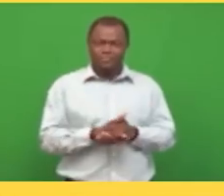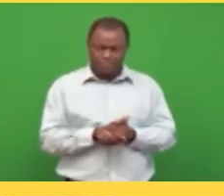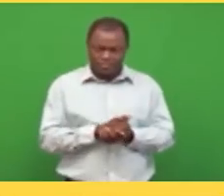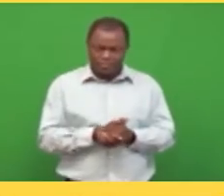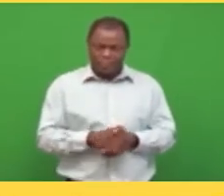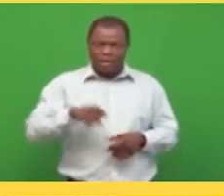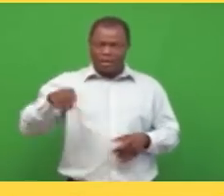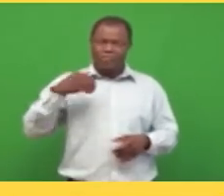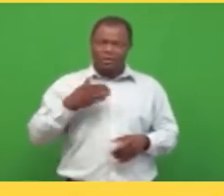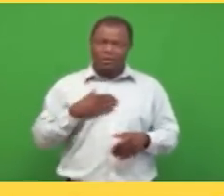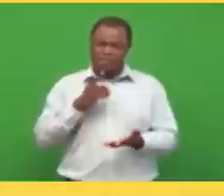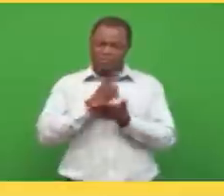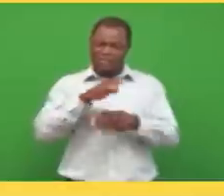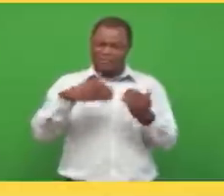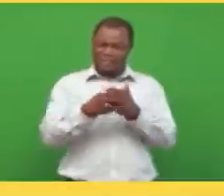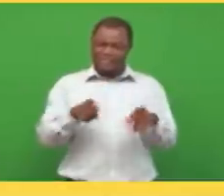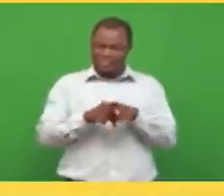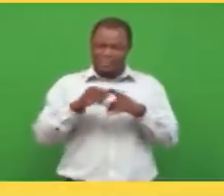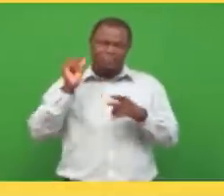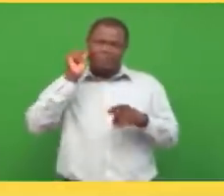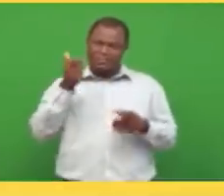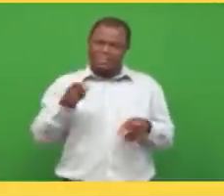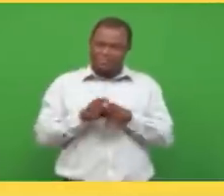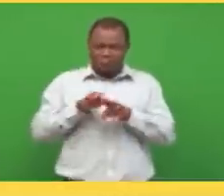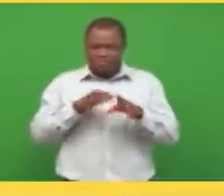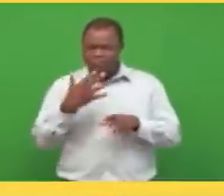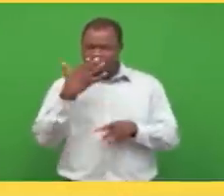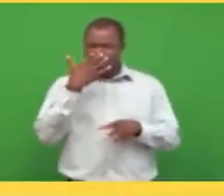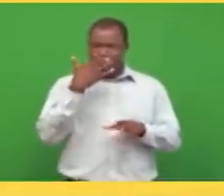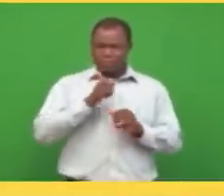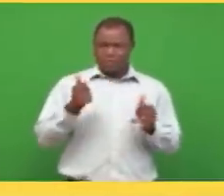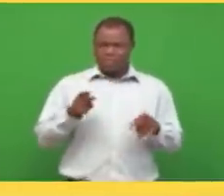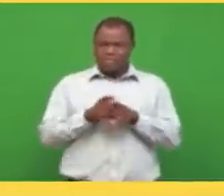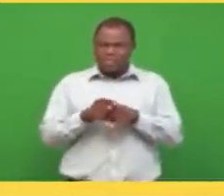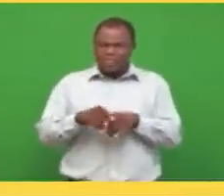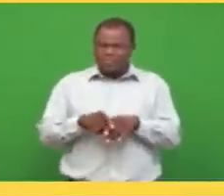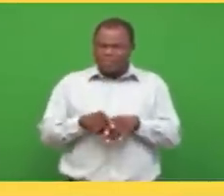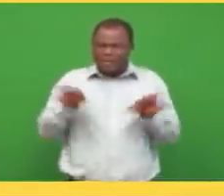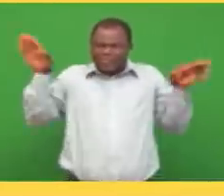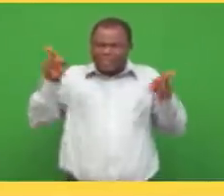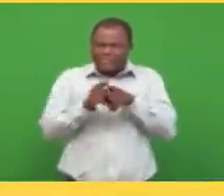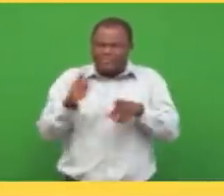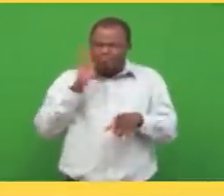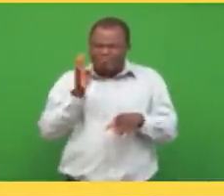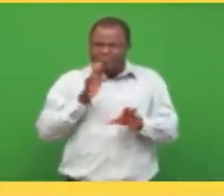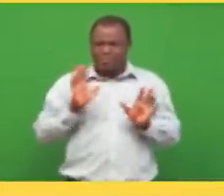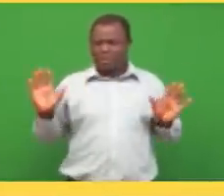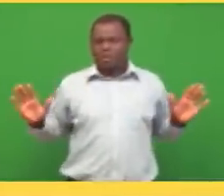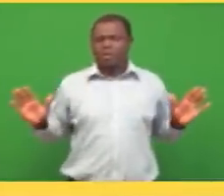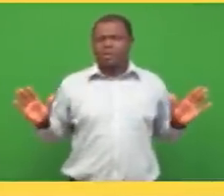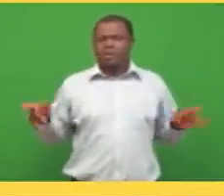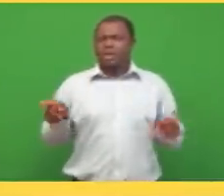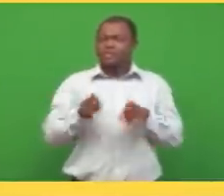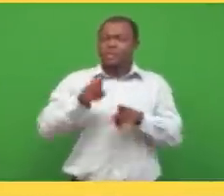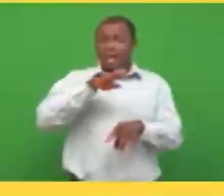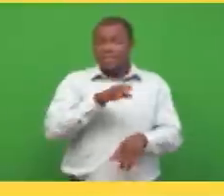ngatiitei mwoyo kana sevenyuchi inotsvaga zvinhu zvinonhuhwira chete tisaita mwoyo sevemagreen bomba anongotsvaga zvinonhuhwa chete nokuti